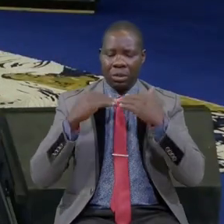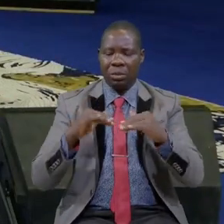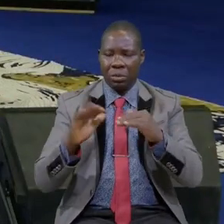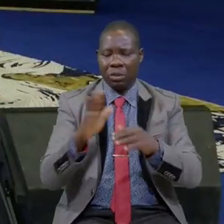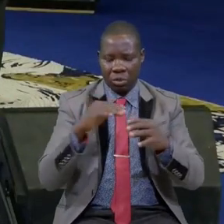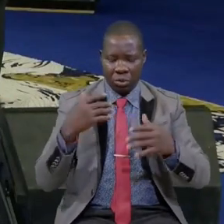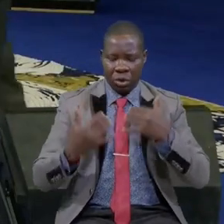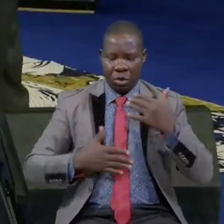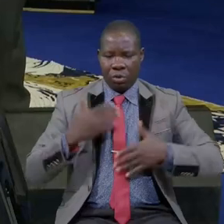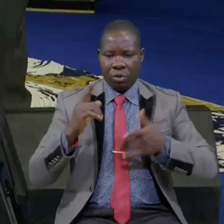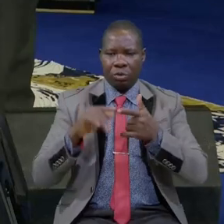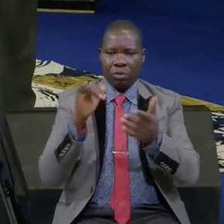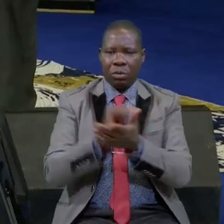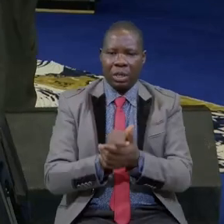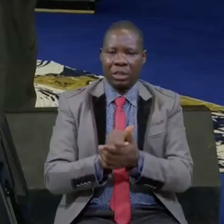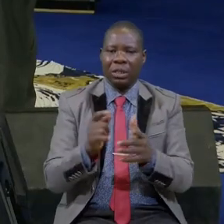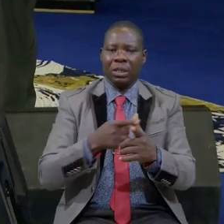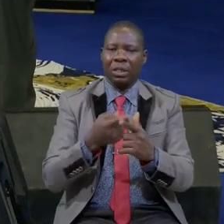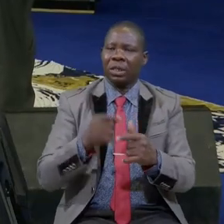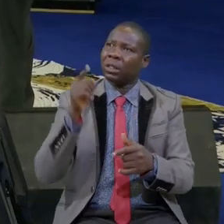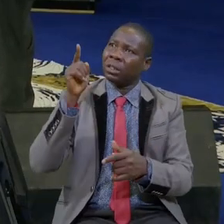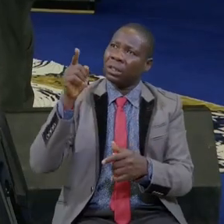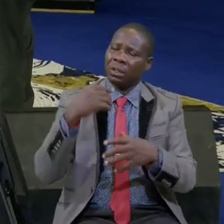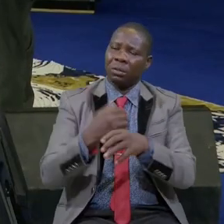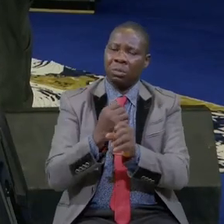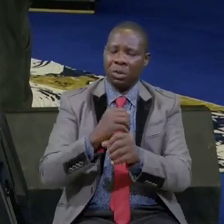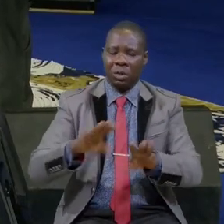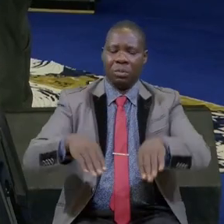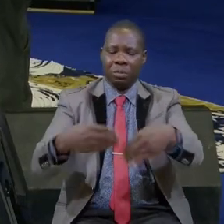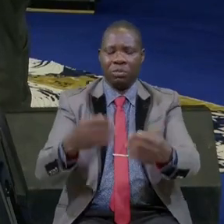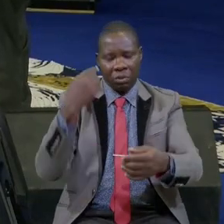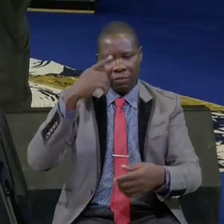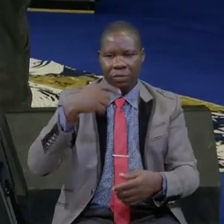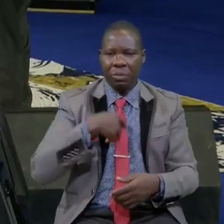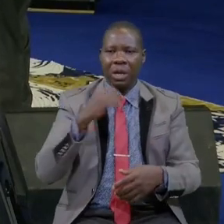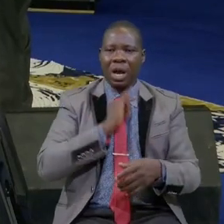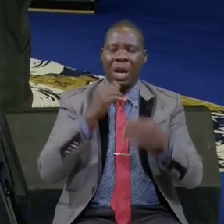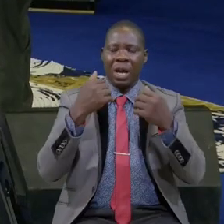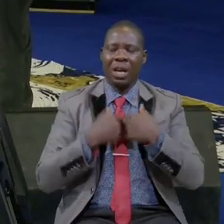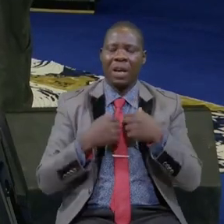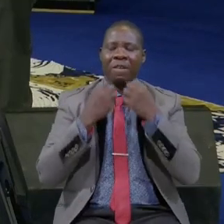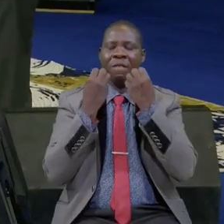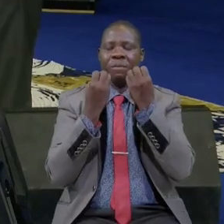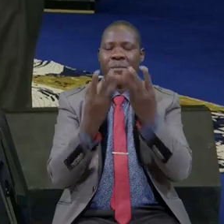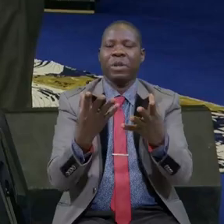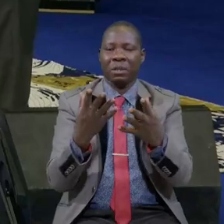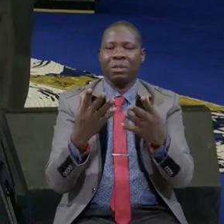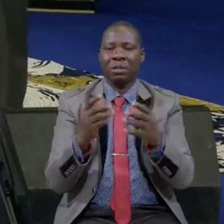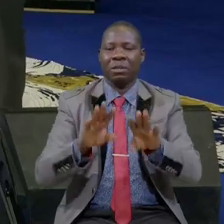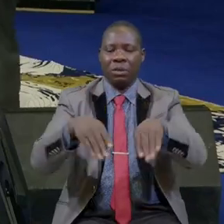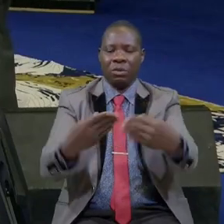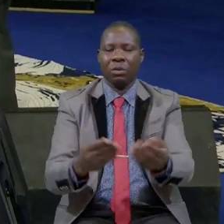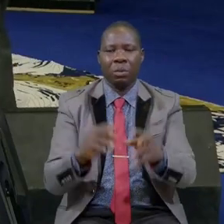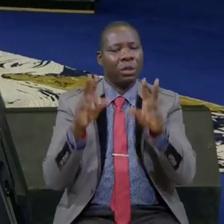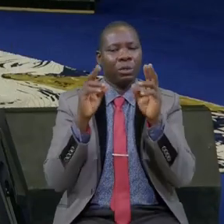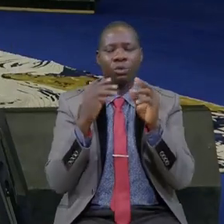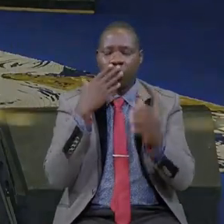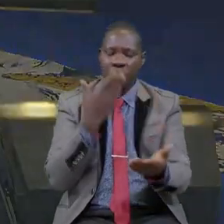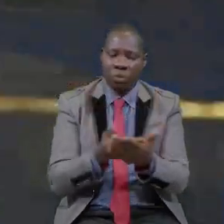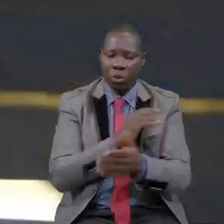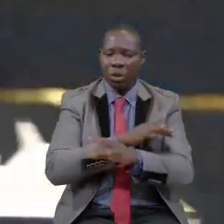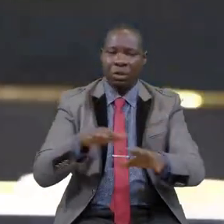cela. Alors, il a fait la provision pour moi. Oh, j'ai les provisions abondantes.